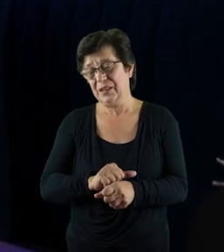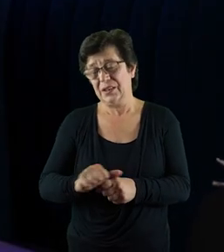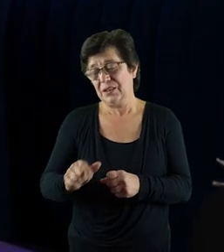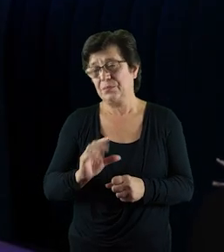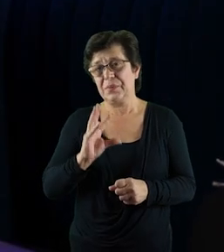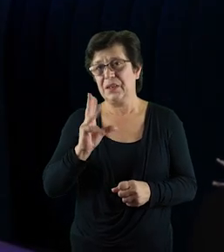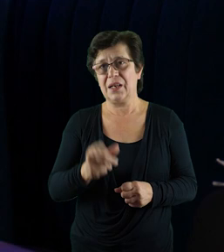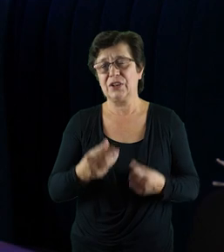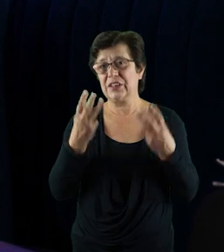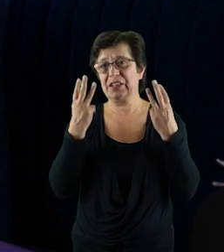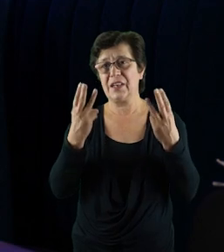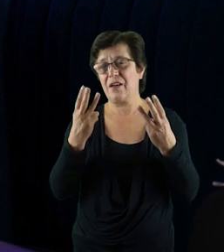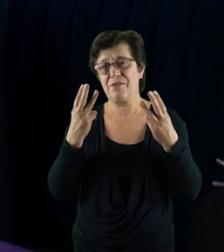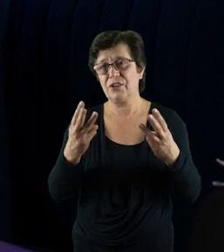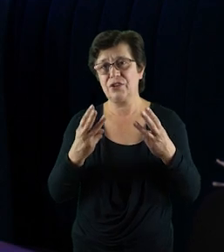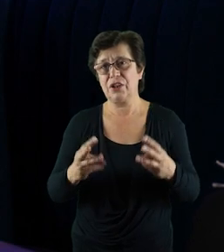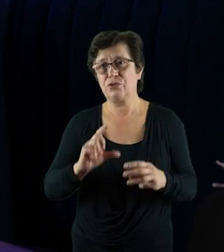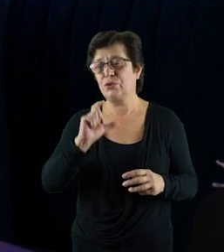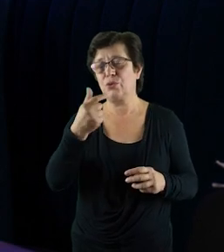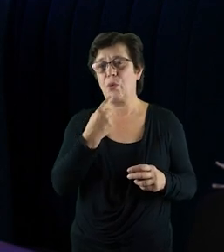najważniejsze rzeczy, jakie powiedziano